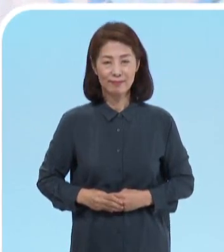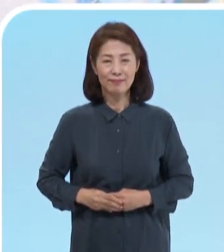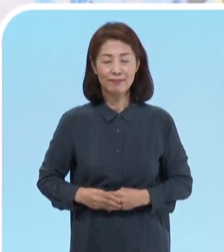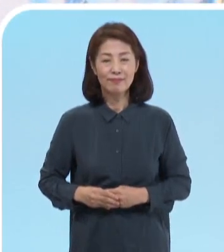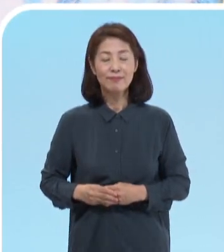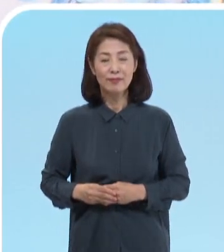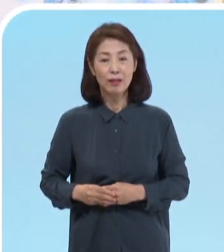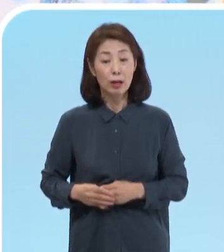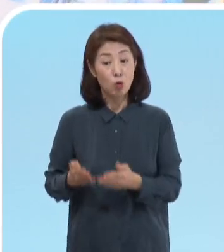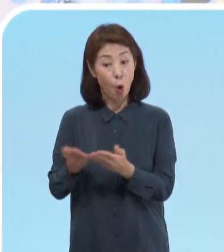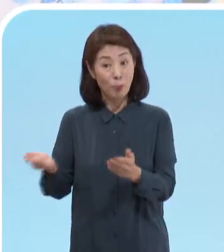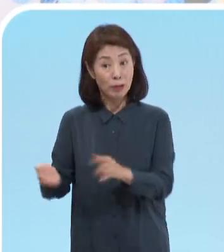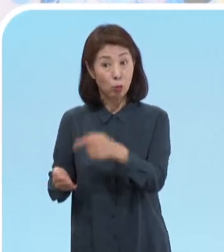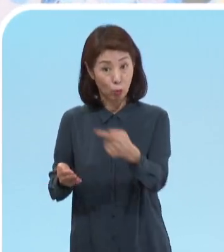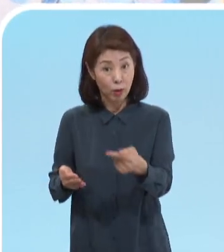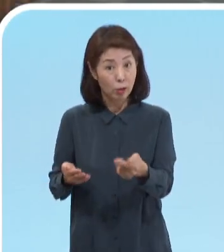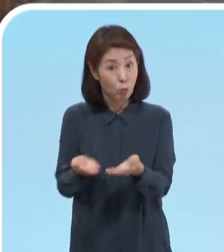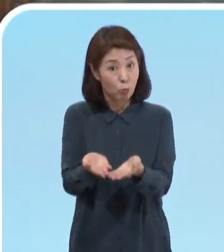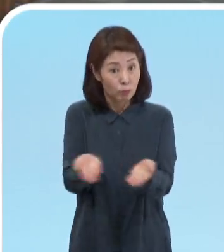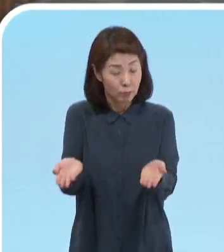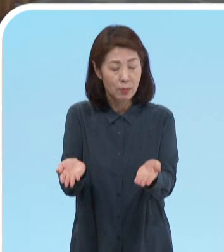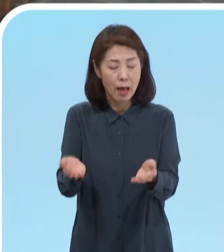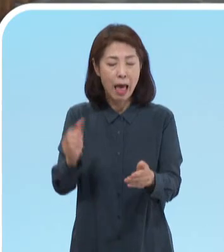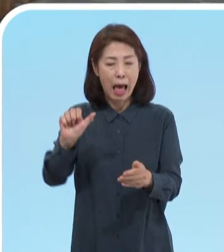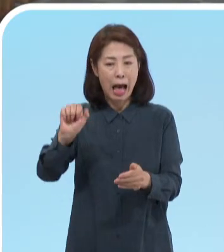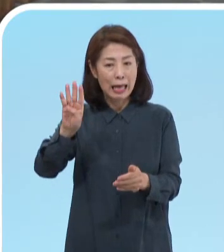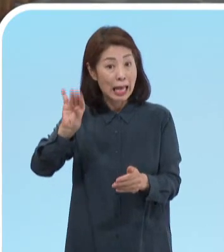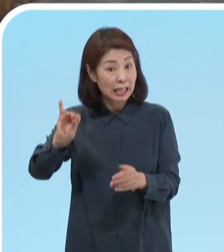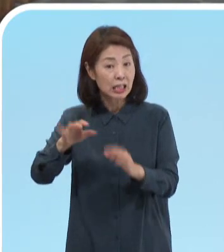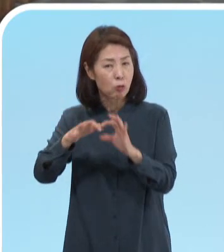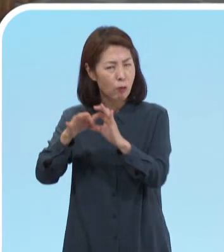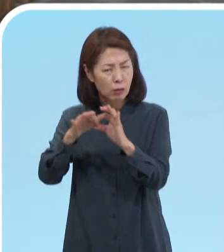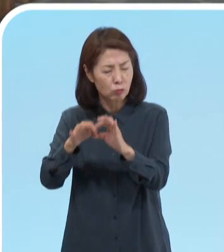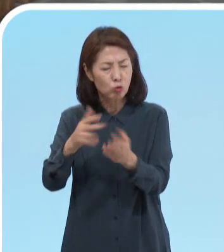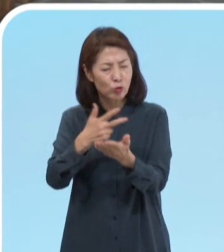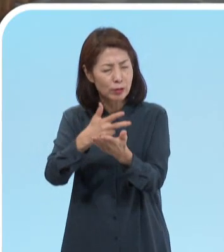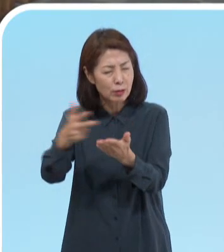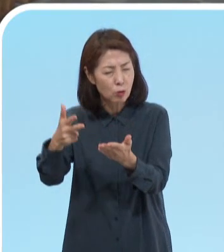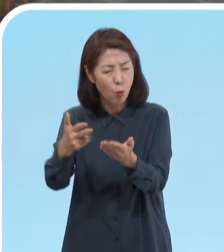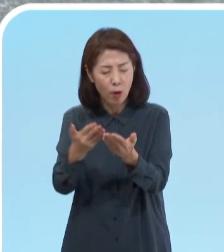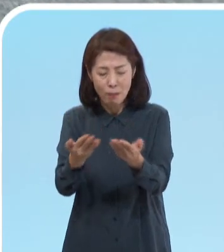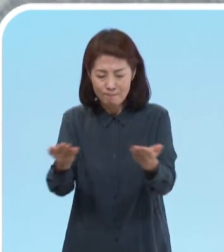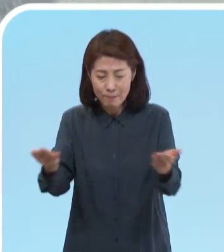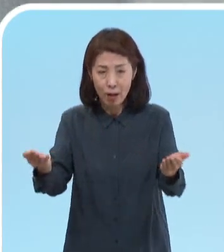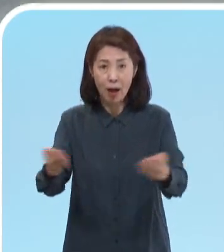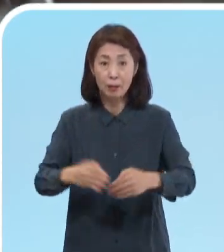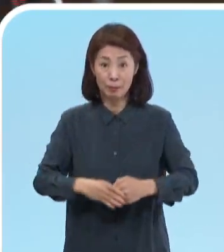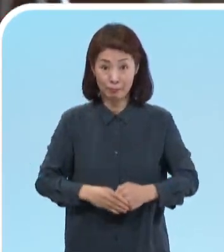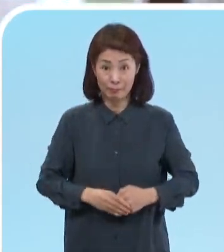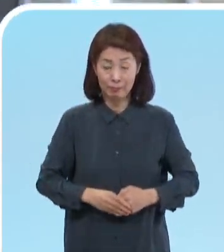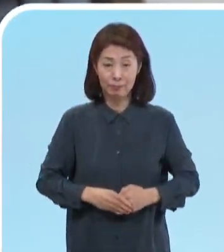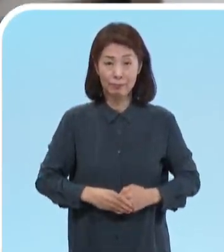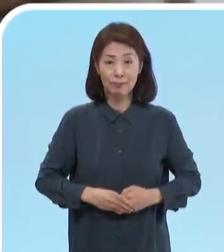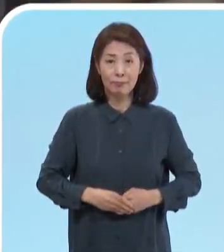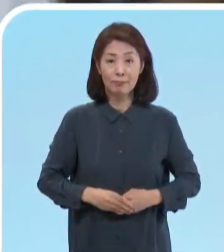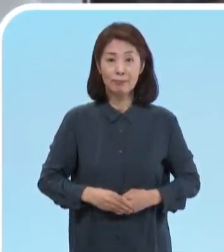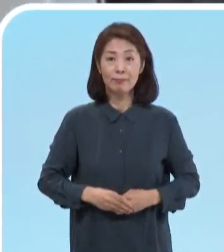物産コーナーのすぐ横には明智光秀に関する資料コーナーがあるんです。